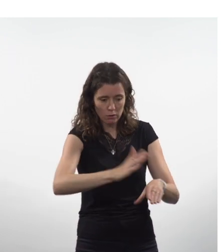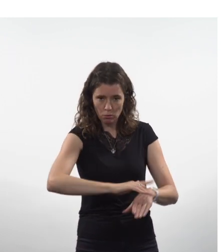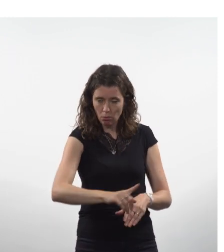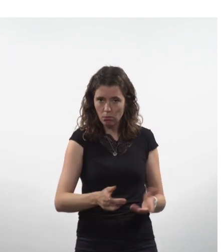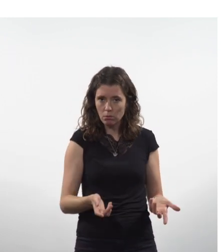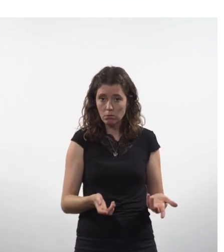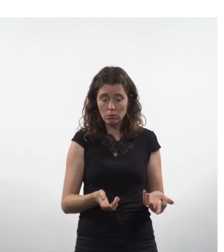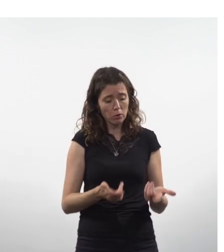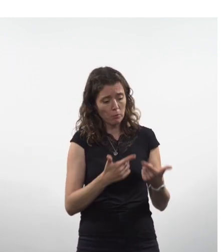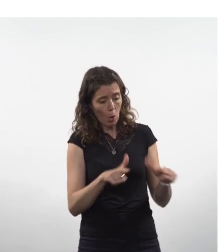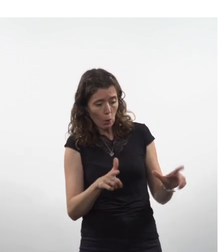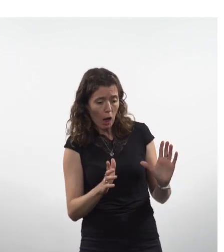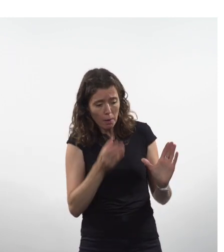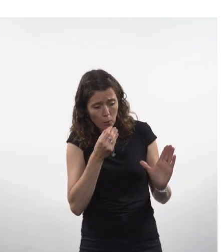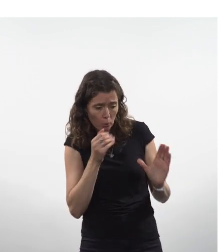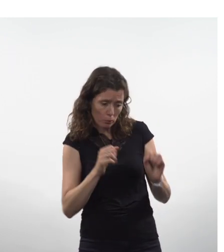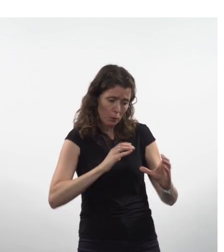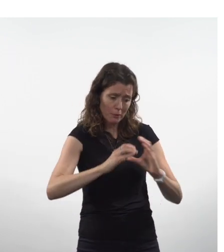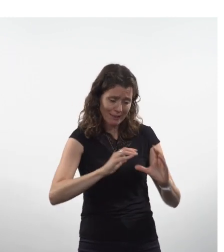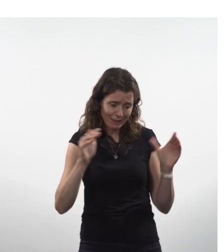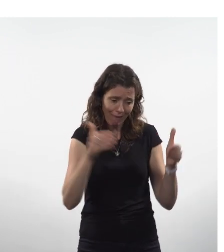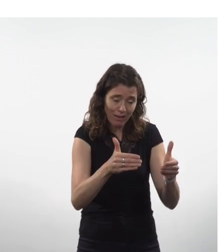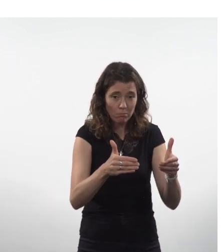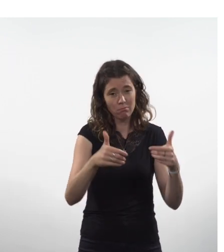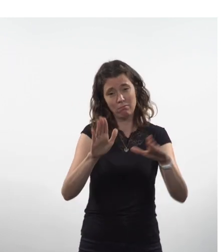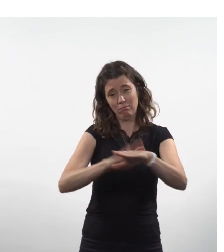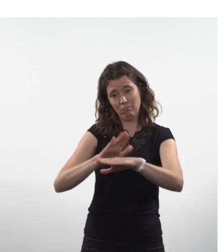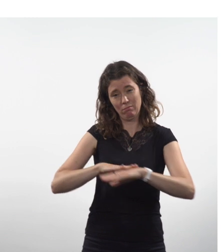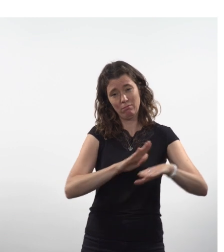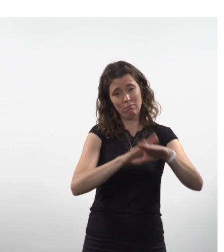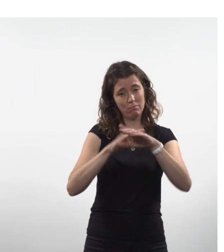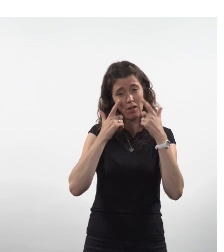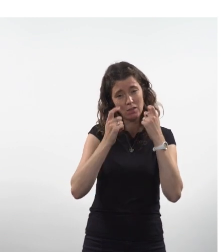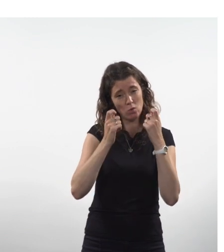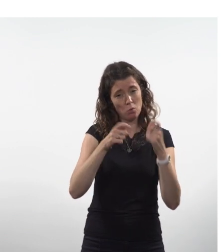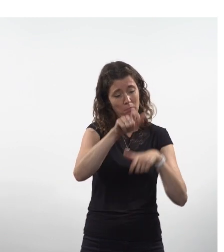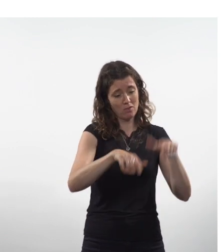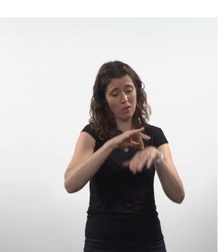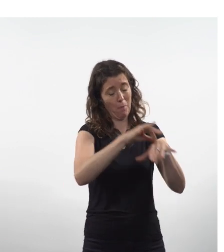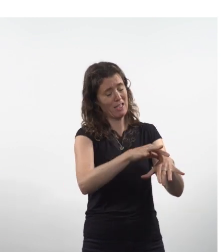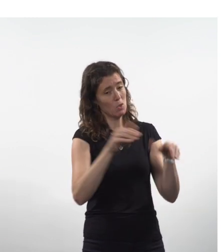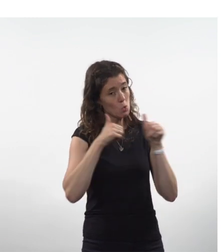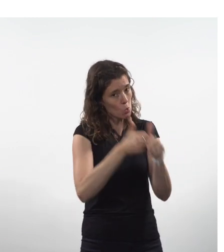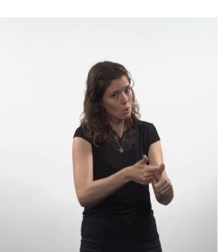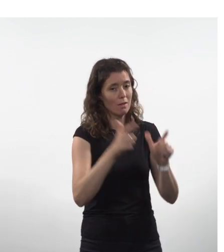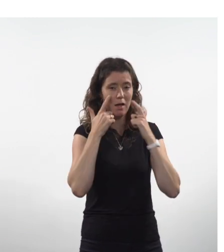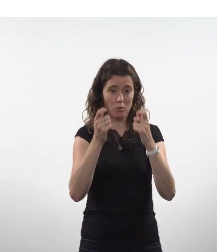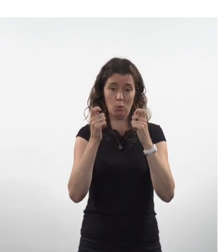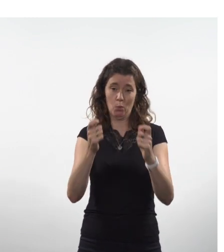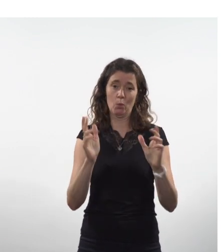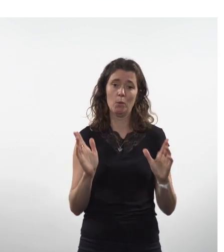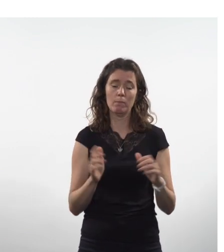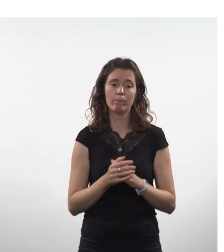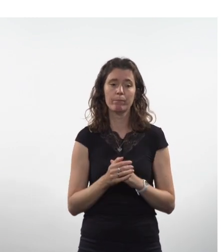a une langue avec laquelle on peut communiquer avec le patient. Donc, attention, attention aux accompagnants en général. D'autant plus que